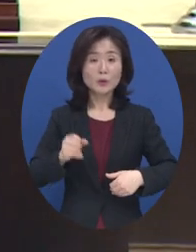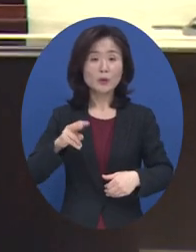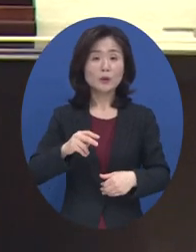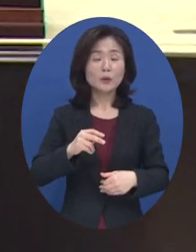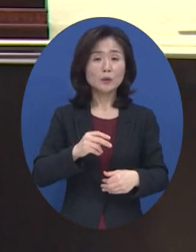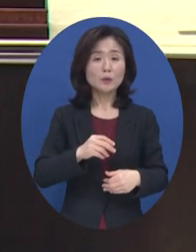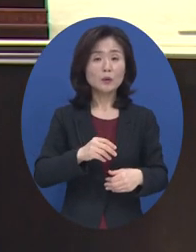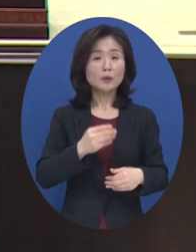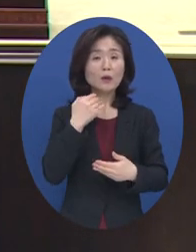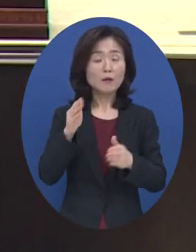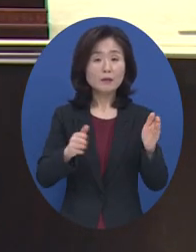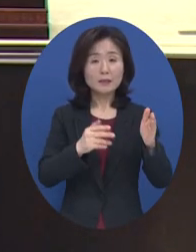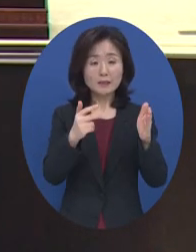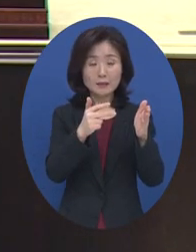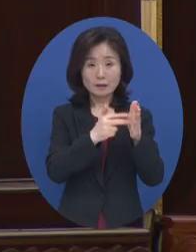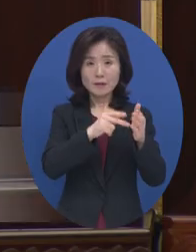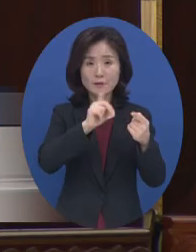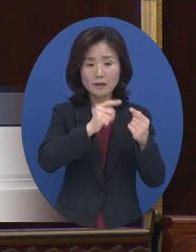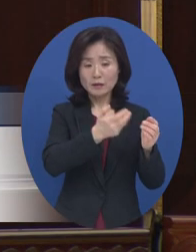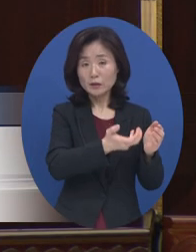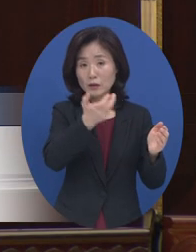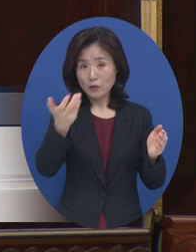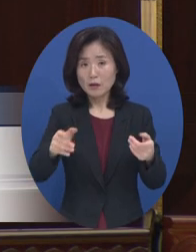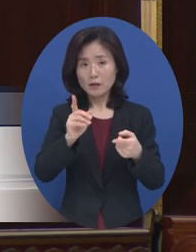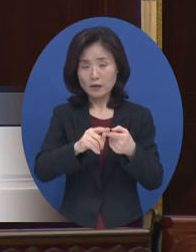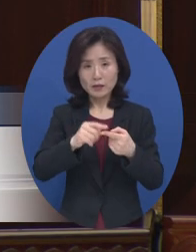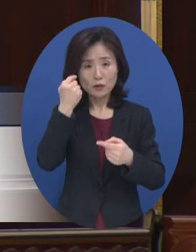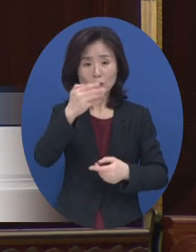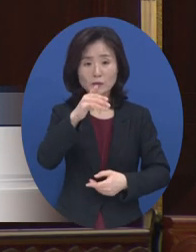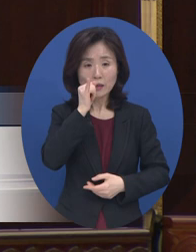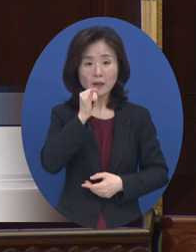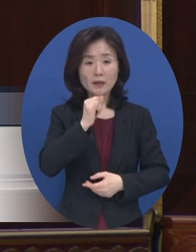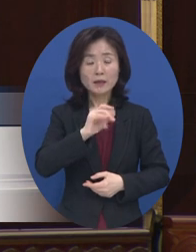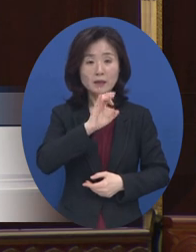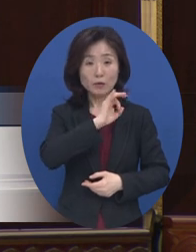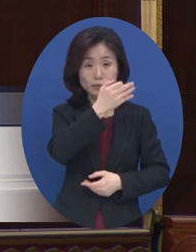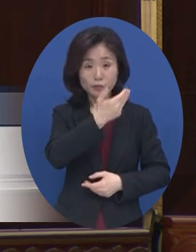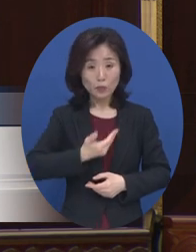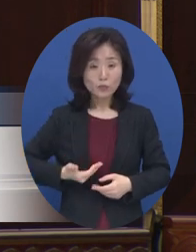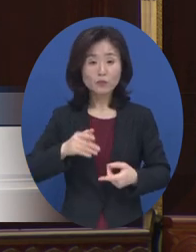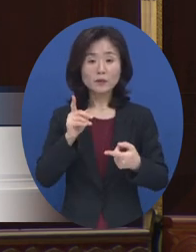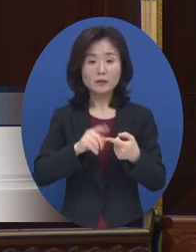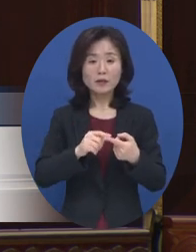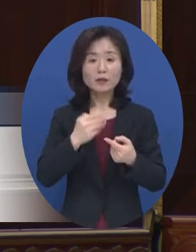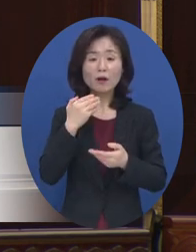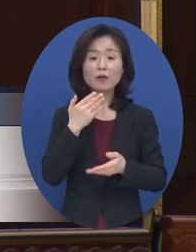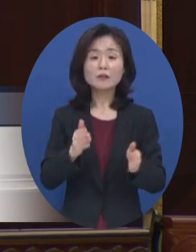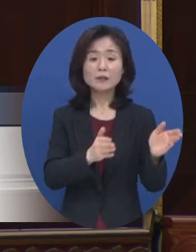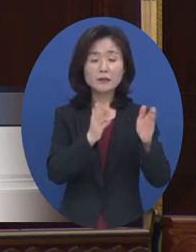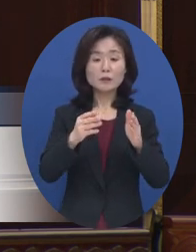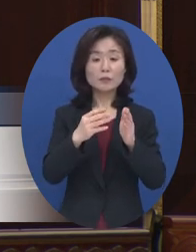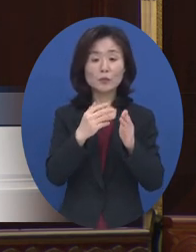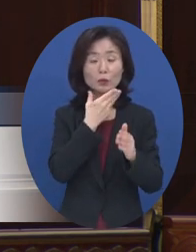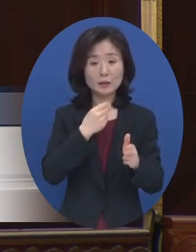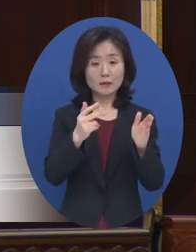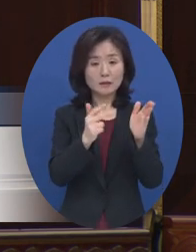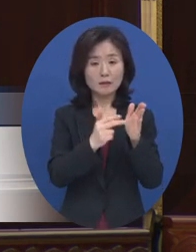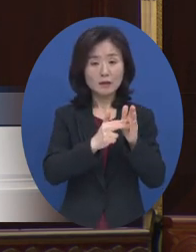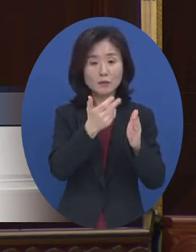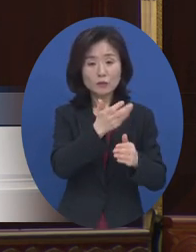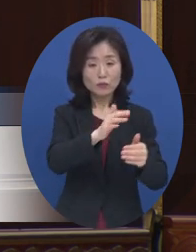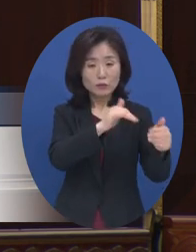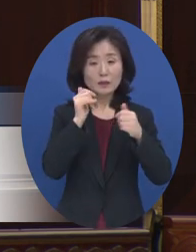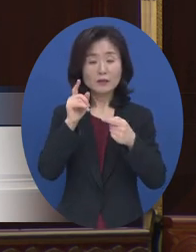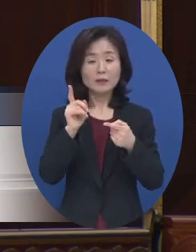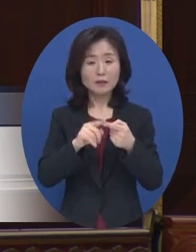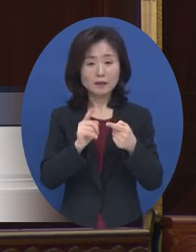필요성에 대한 지리도 있었습니다 양평 온의 살은 경기 복지 단지 7을 위한 범 국민 추진단 이 발족하는 등 경기